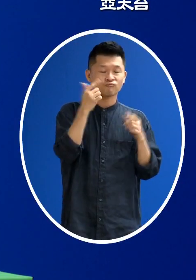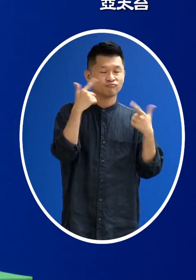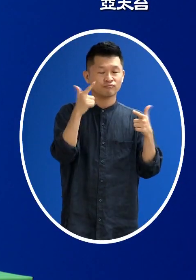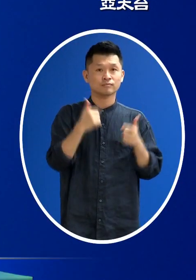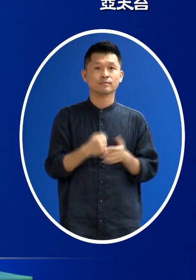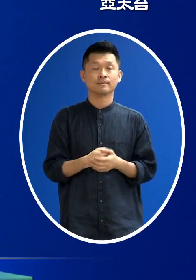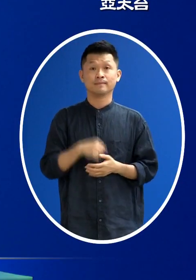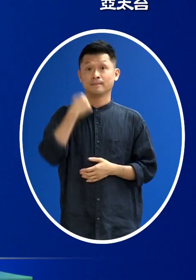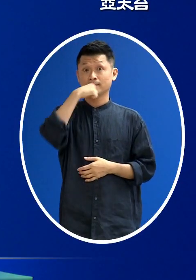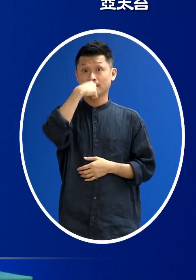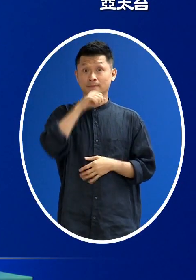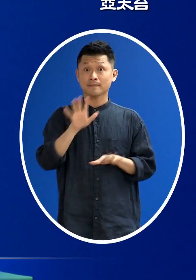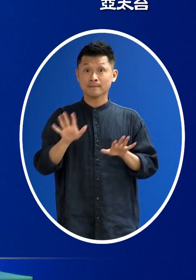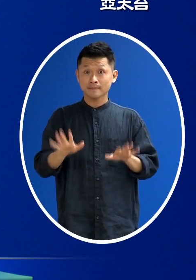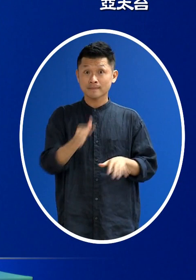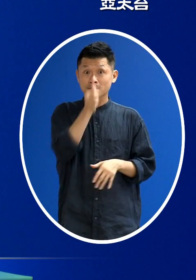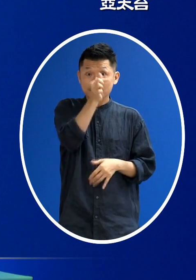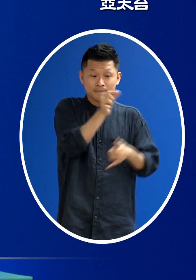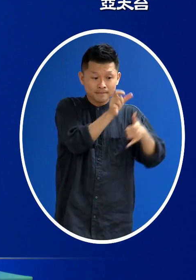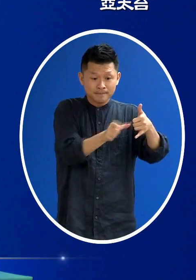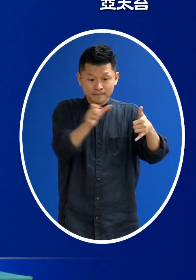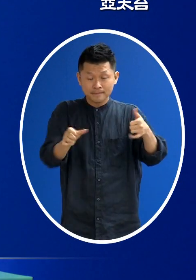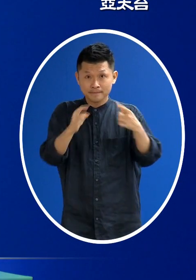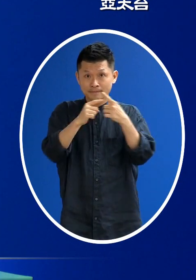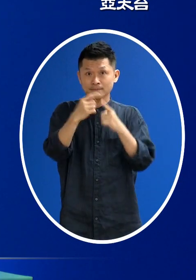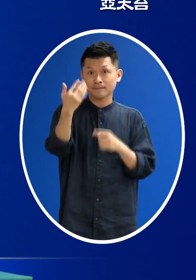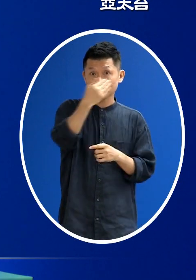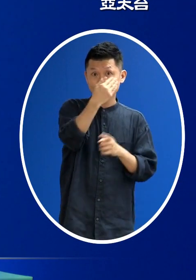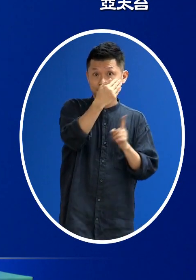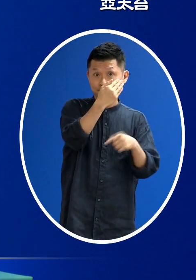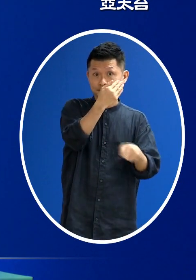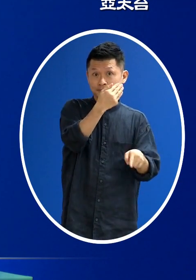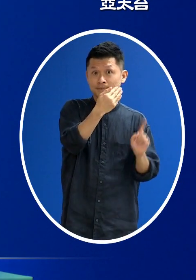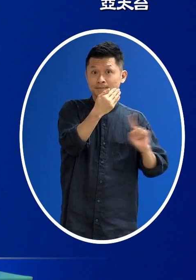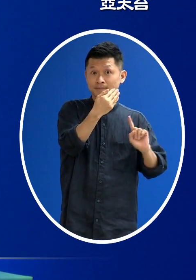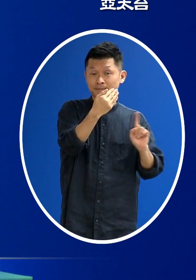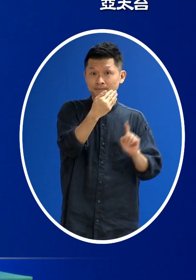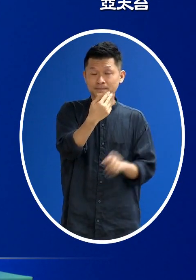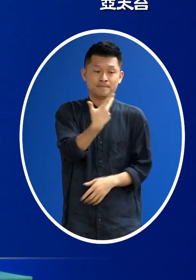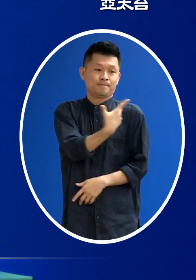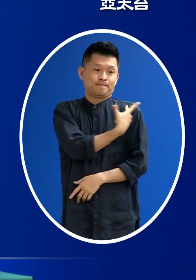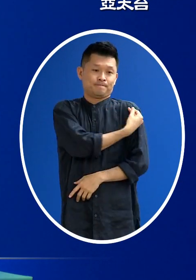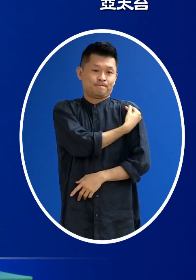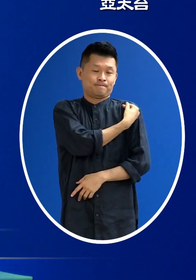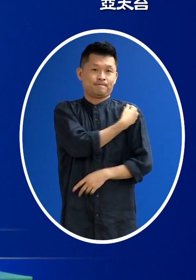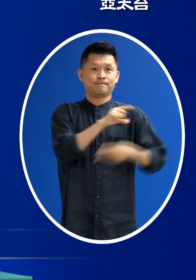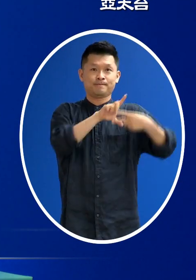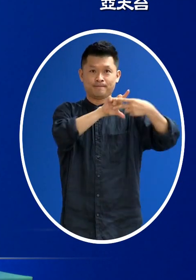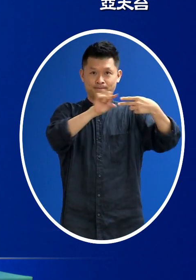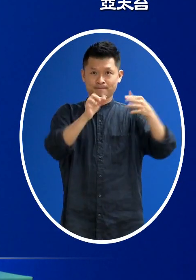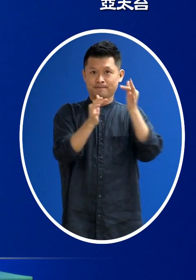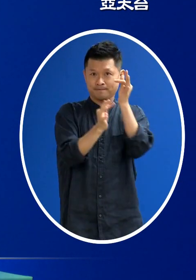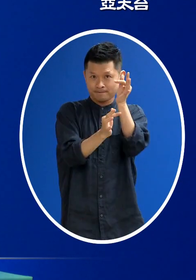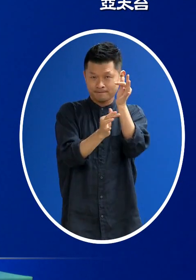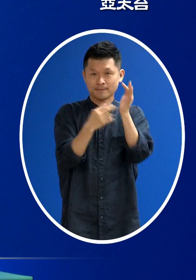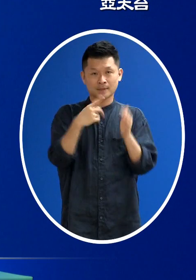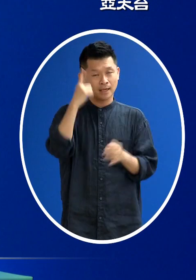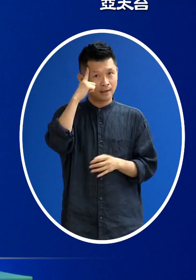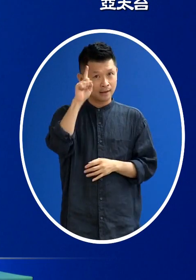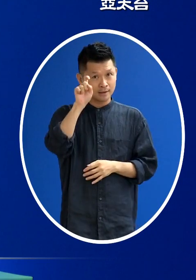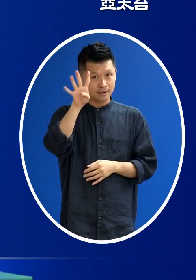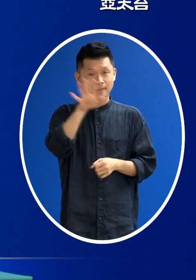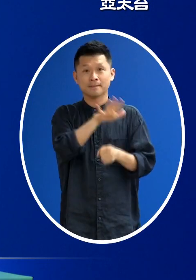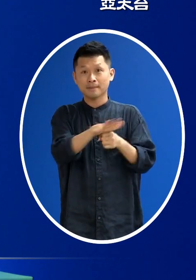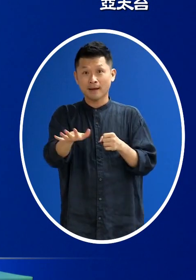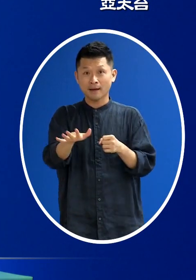情况。 目前是有9例的个案，就是在完整接种后，那在14天之后，那